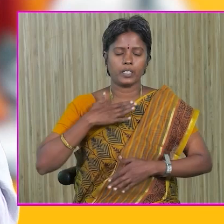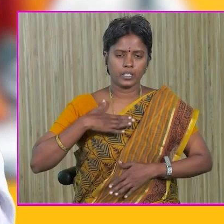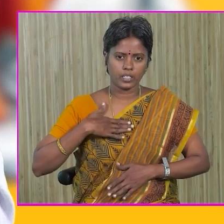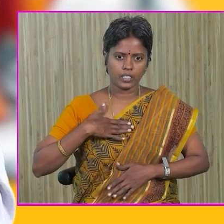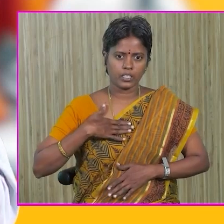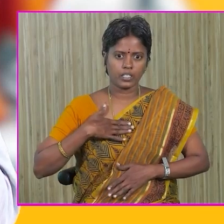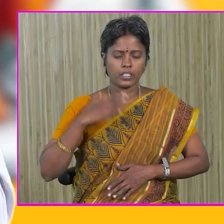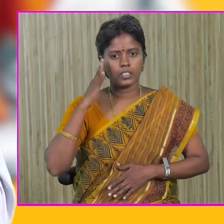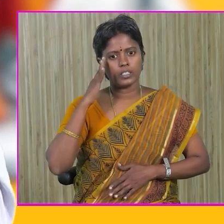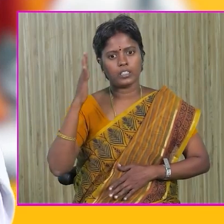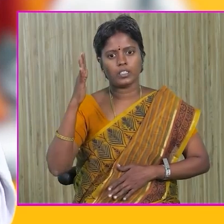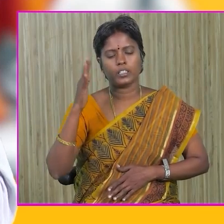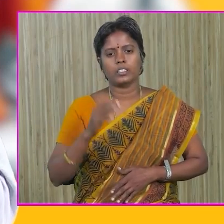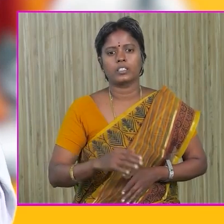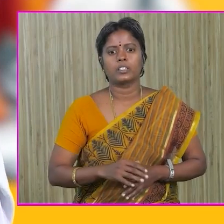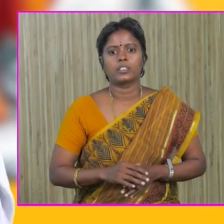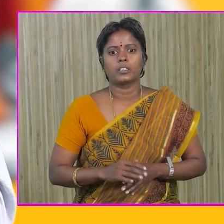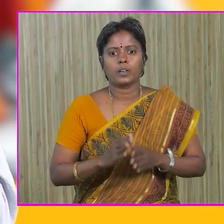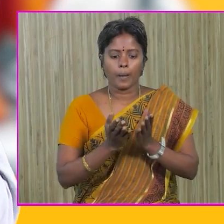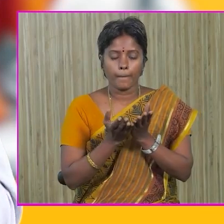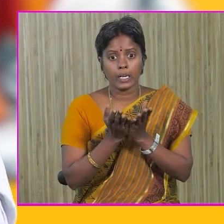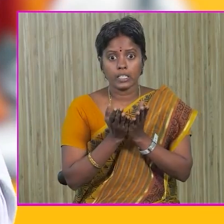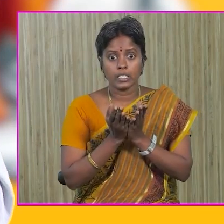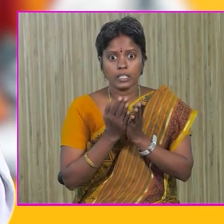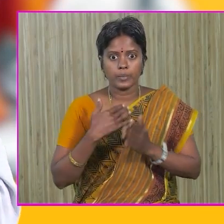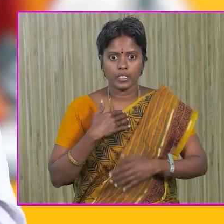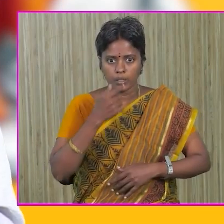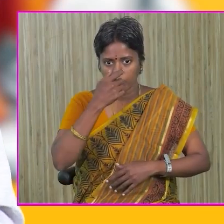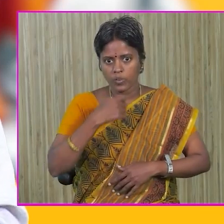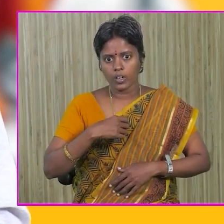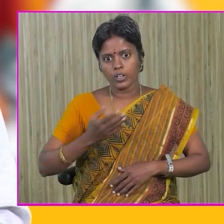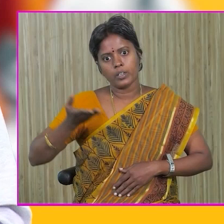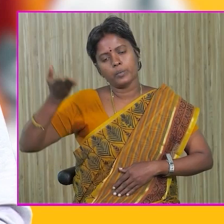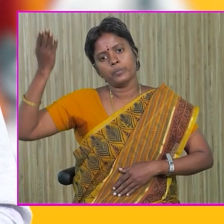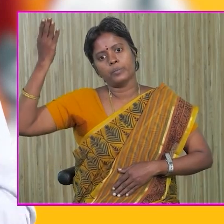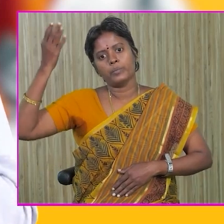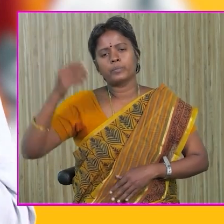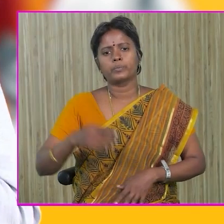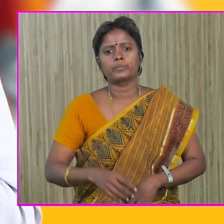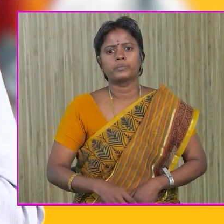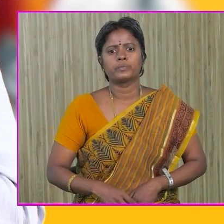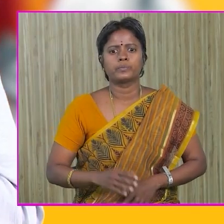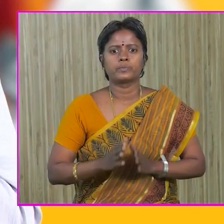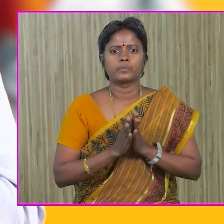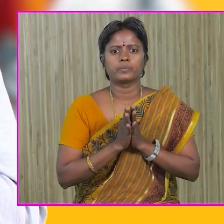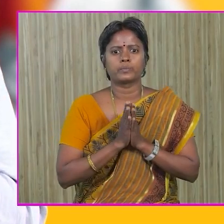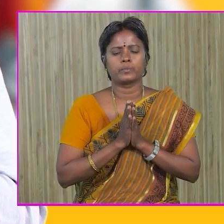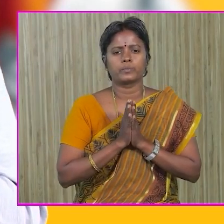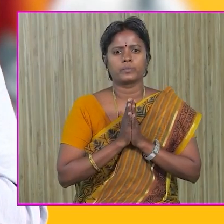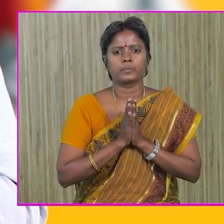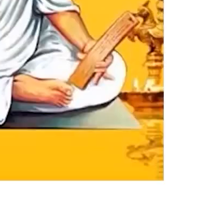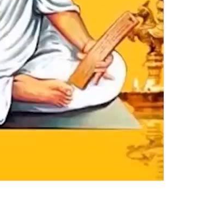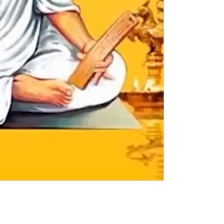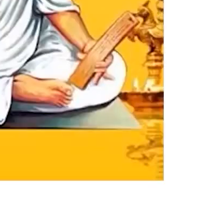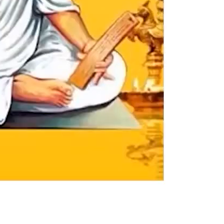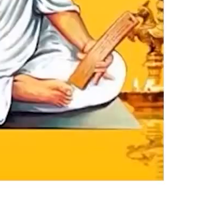என்ற குறளின்படி படித்ததின்படி வாழுங்கள். நல்ல பண்பாளராக வாழுங்கள். நன்றி. அடுத்த வகுப்பில்